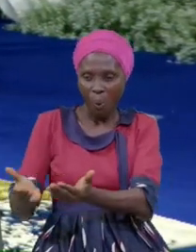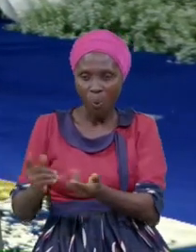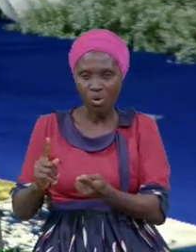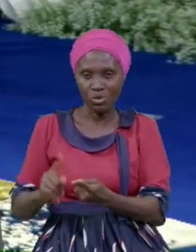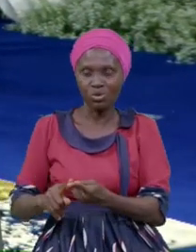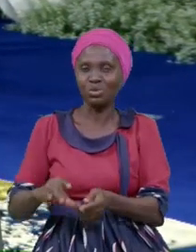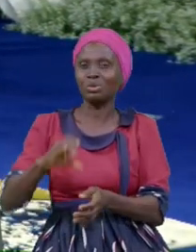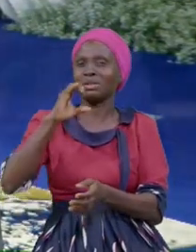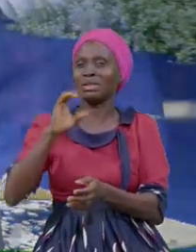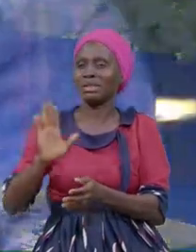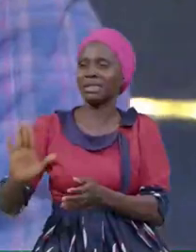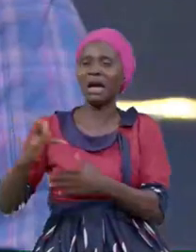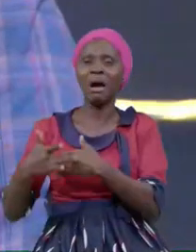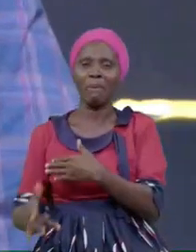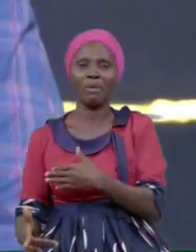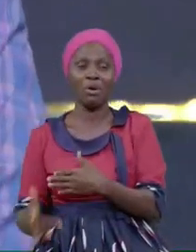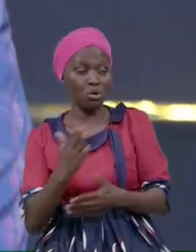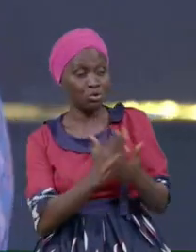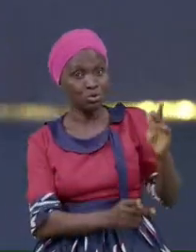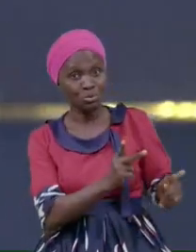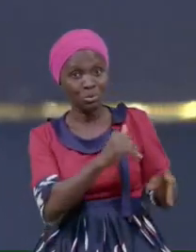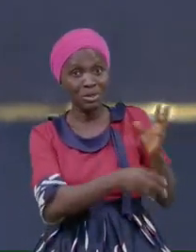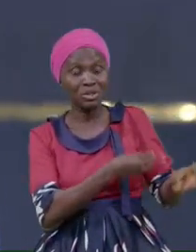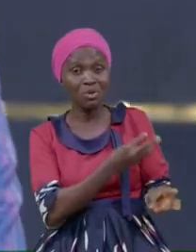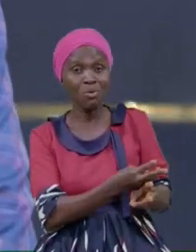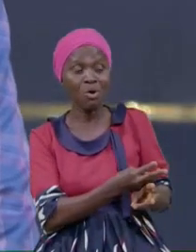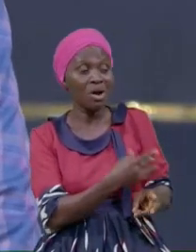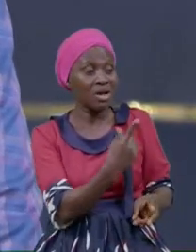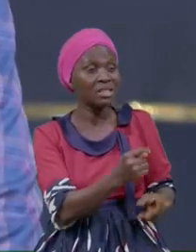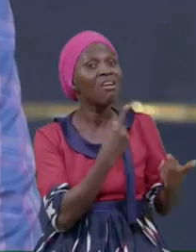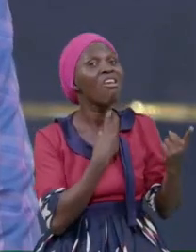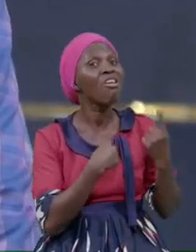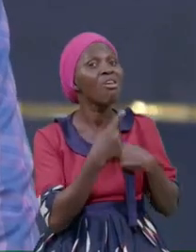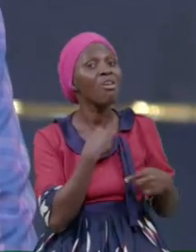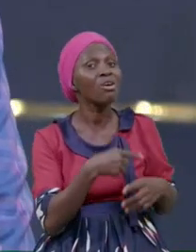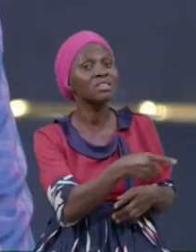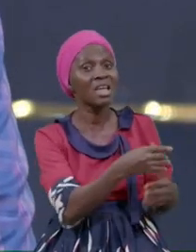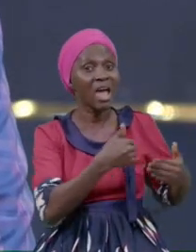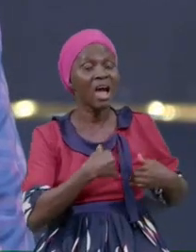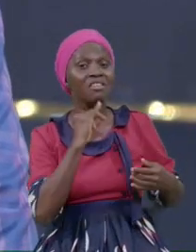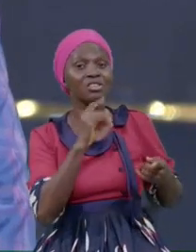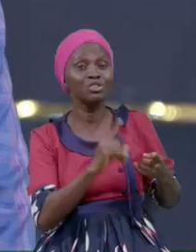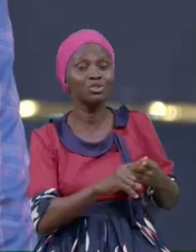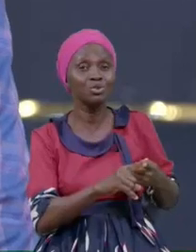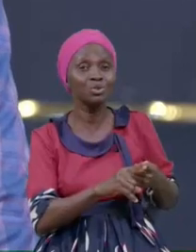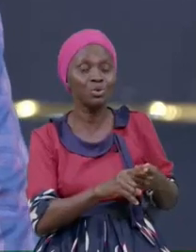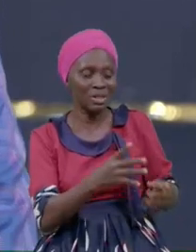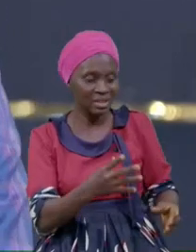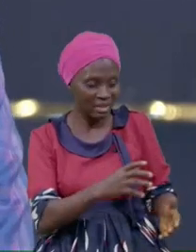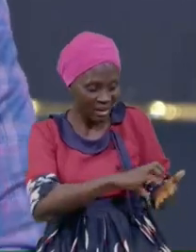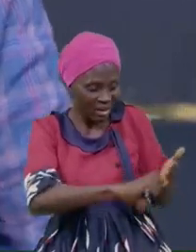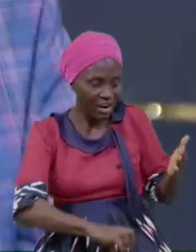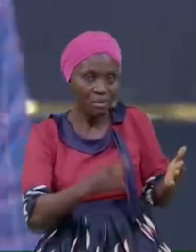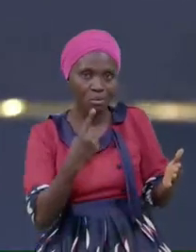certaines personnes dans le monde, elles convoitent, c'est de prendre les organes de leur corps. Même